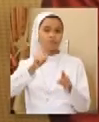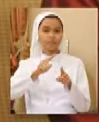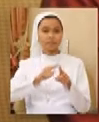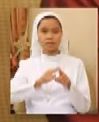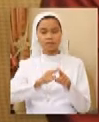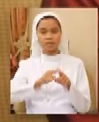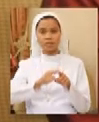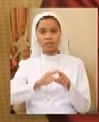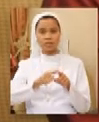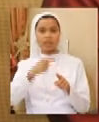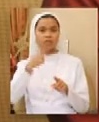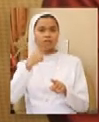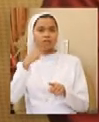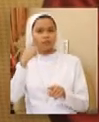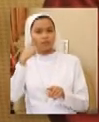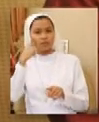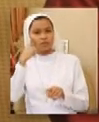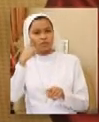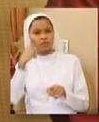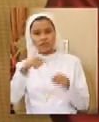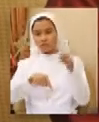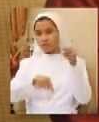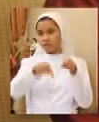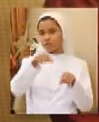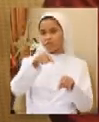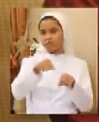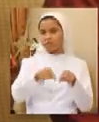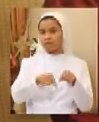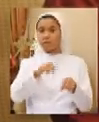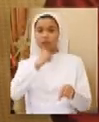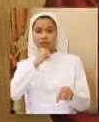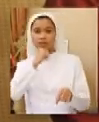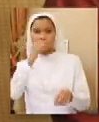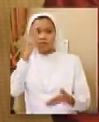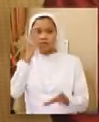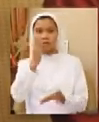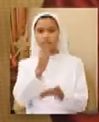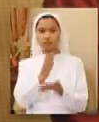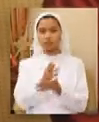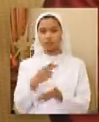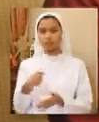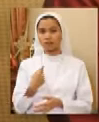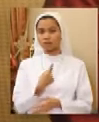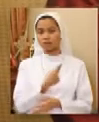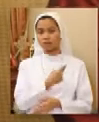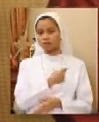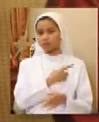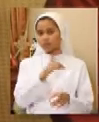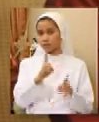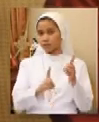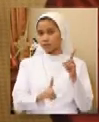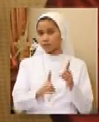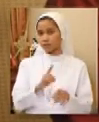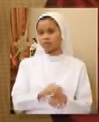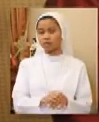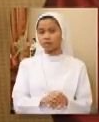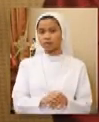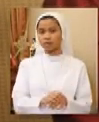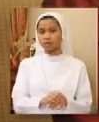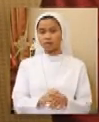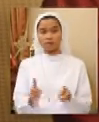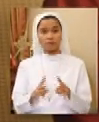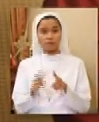Pangatugang bakong kaulangan ang mga katugangan niya to na igwaning mga impairment or